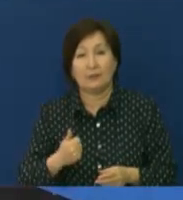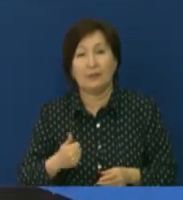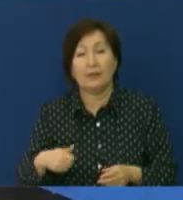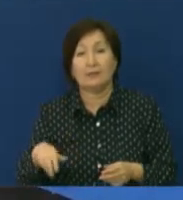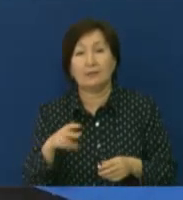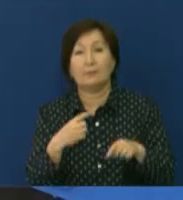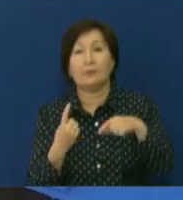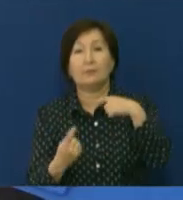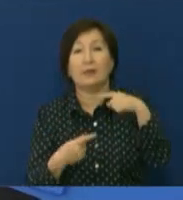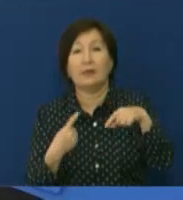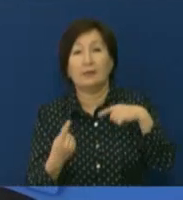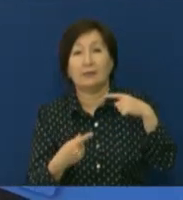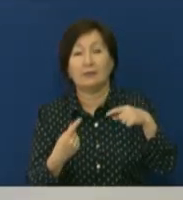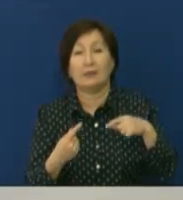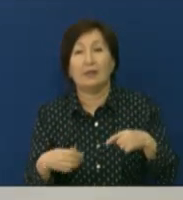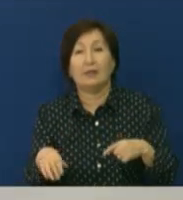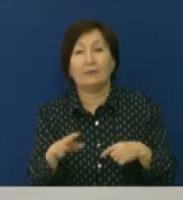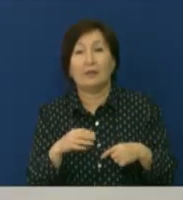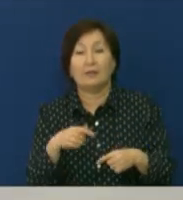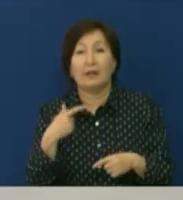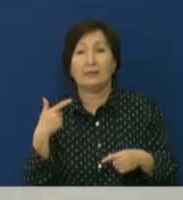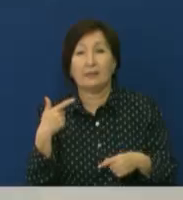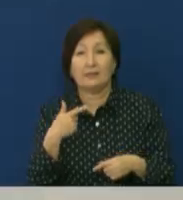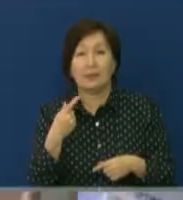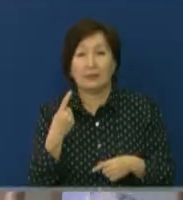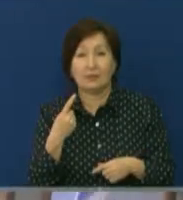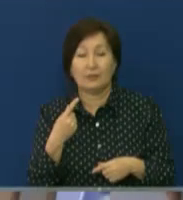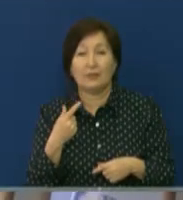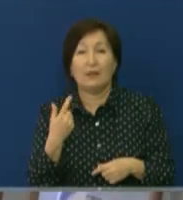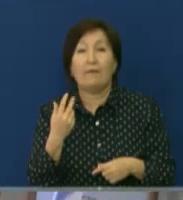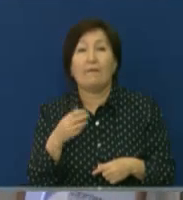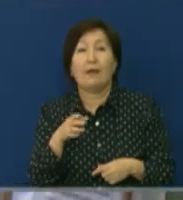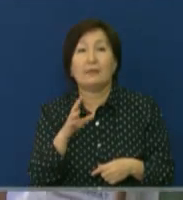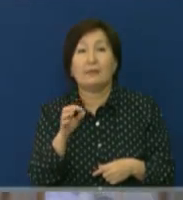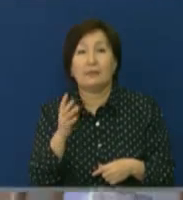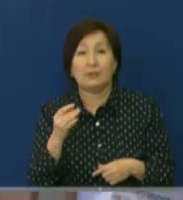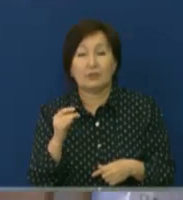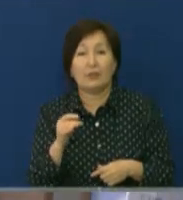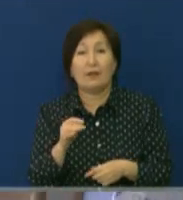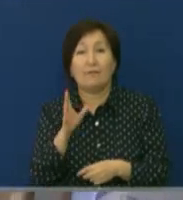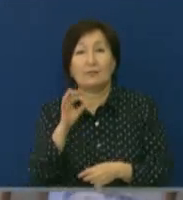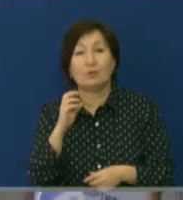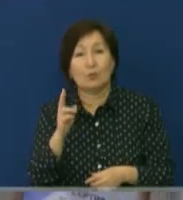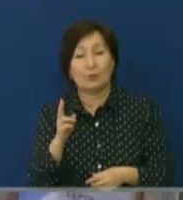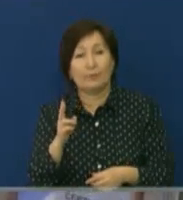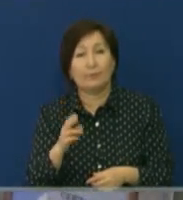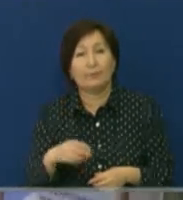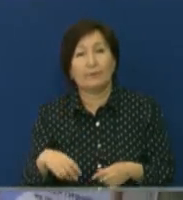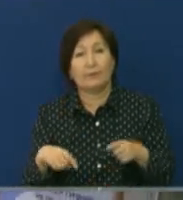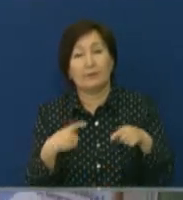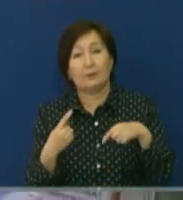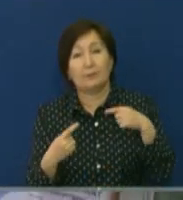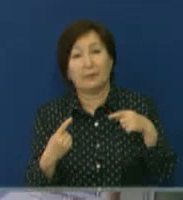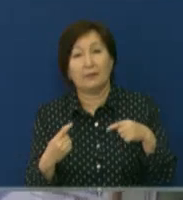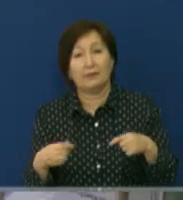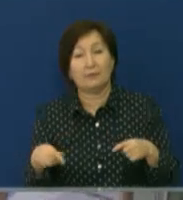квартирных домов в рамках программы одноэтажным восток для каждого как